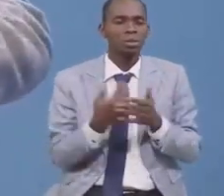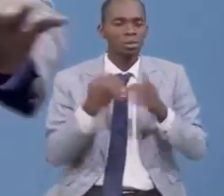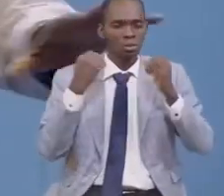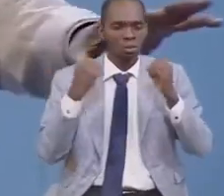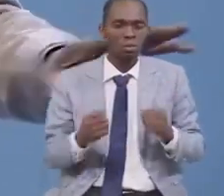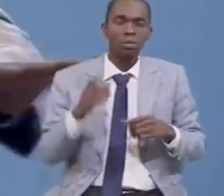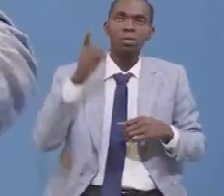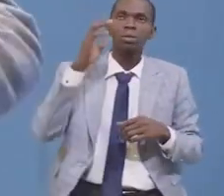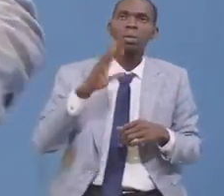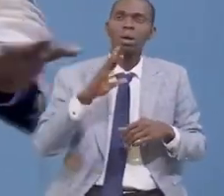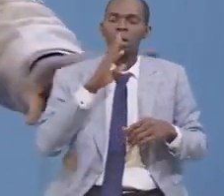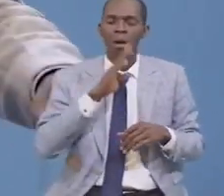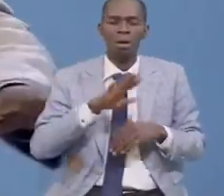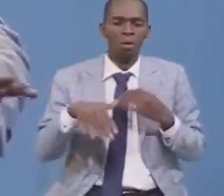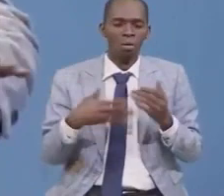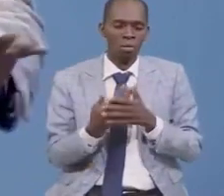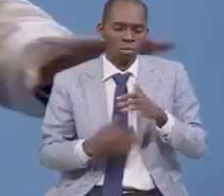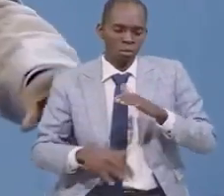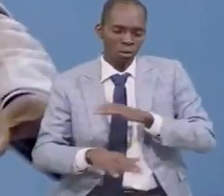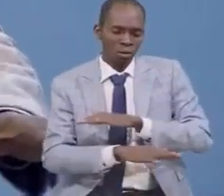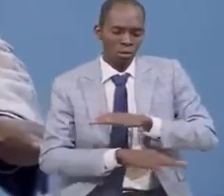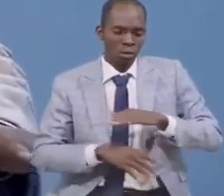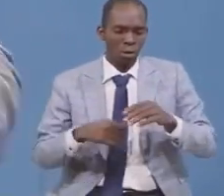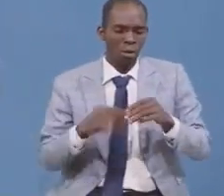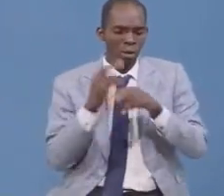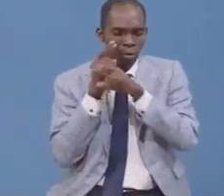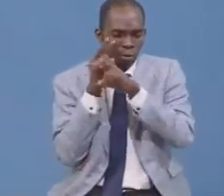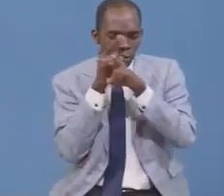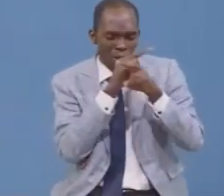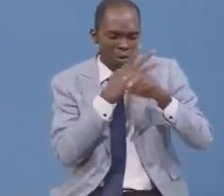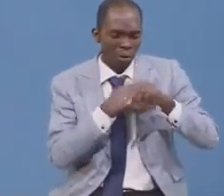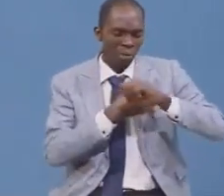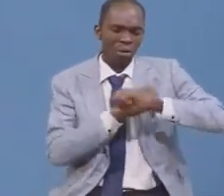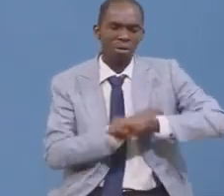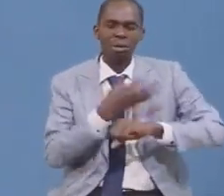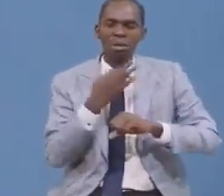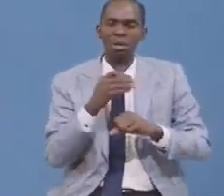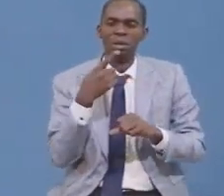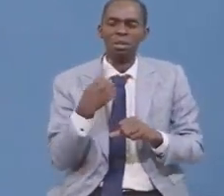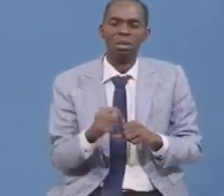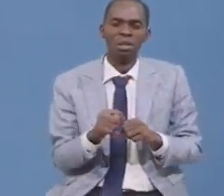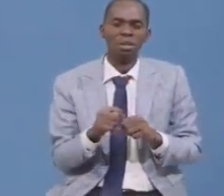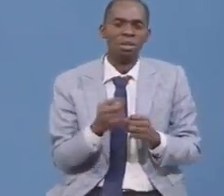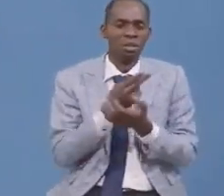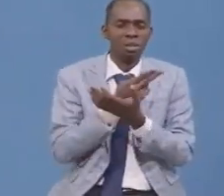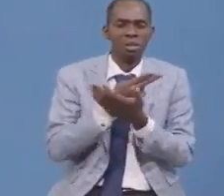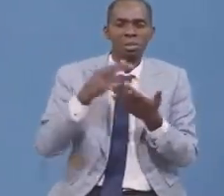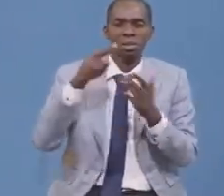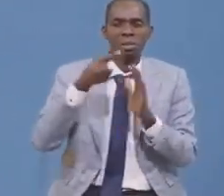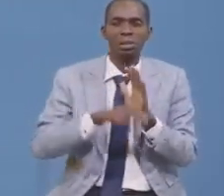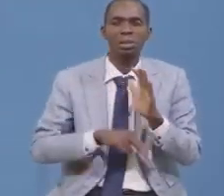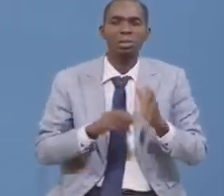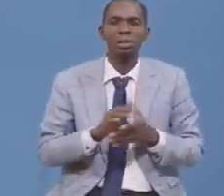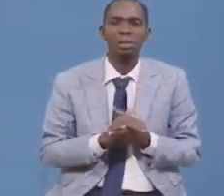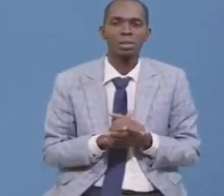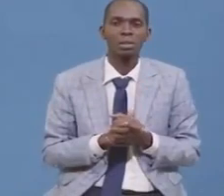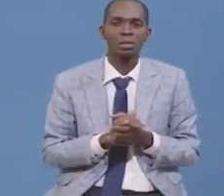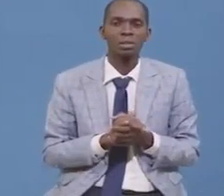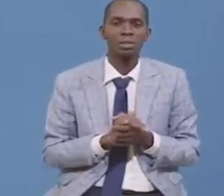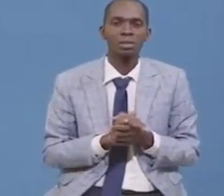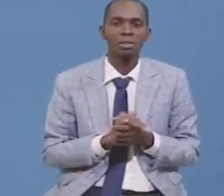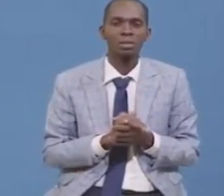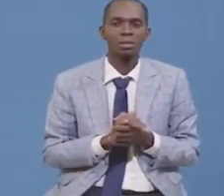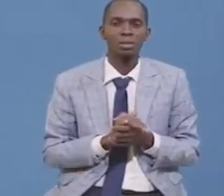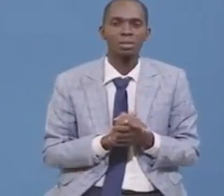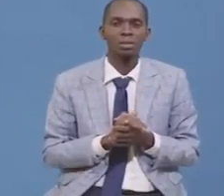under the supervision and protection of the attribute of holiness. కానీ అత్యున్నతుడైన దేవుని యొక్క అతి శ్రేష్ఠ